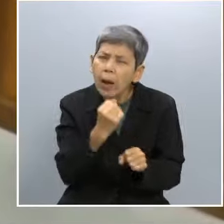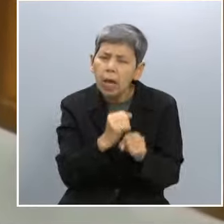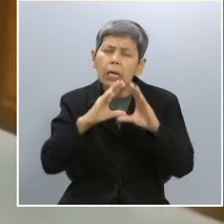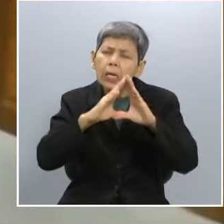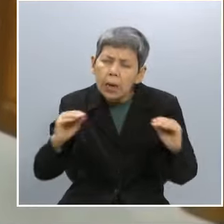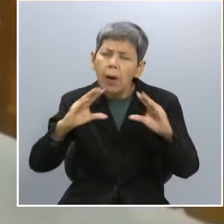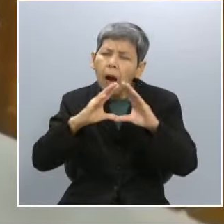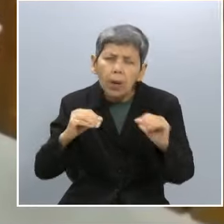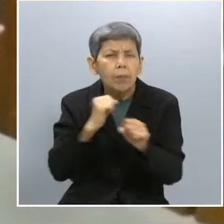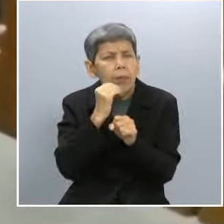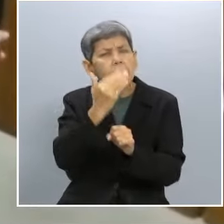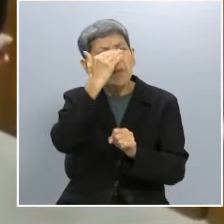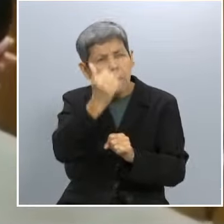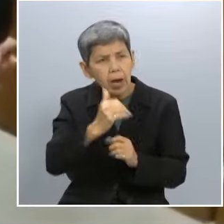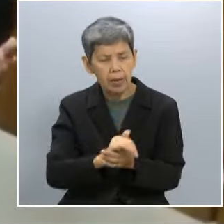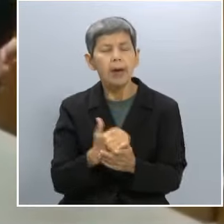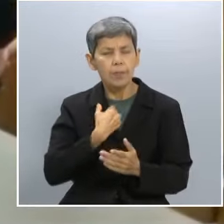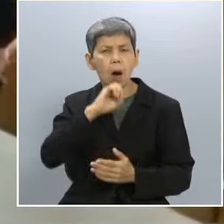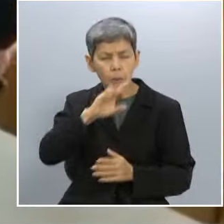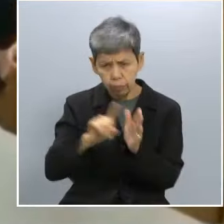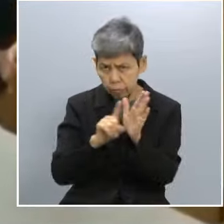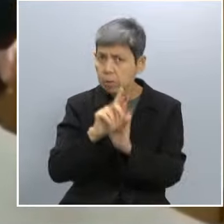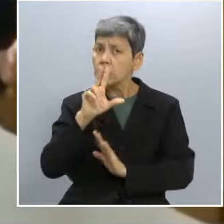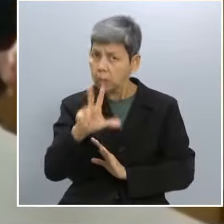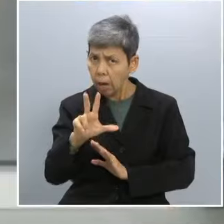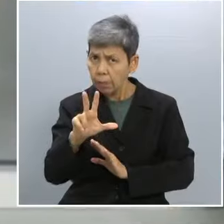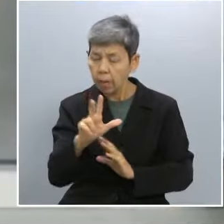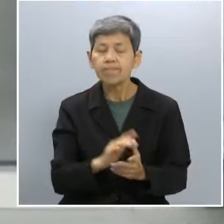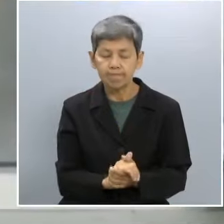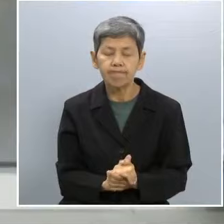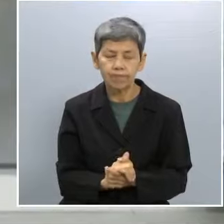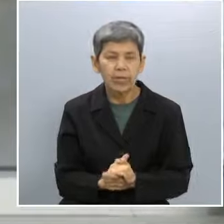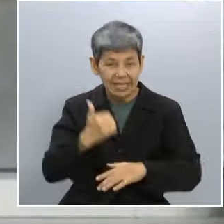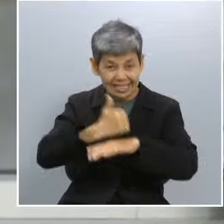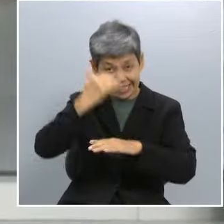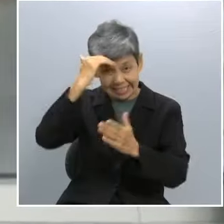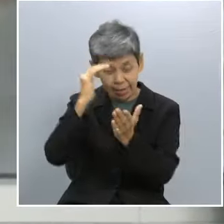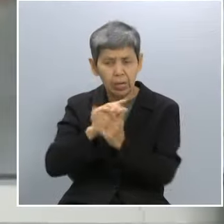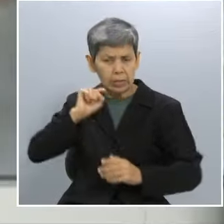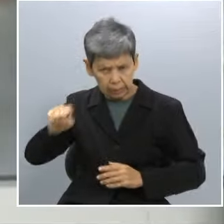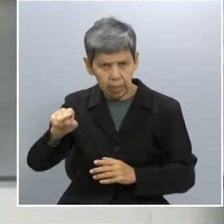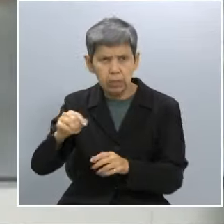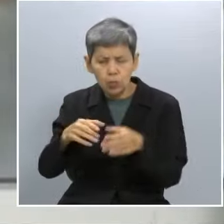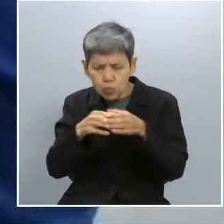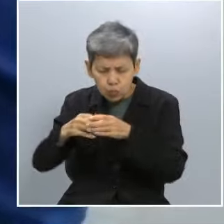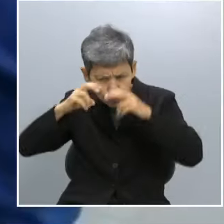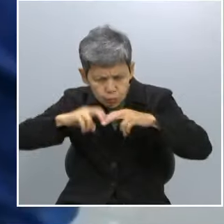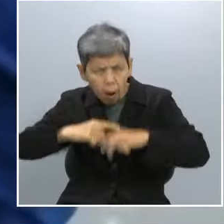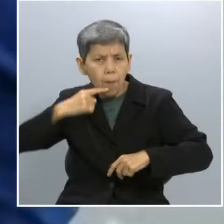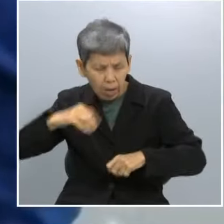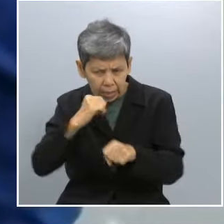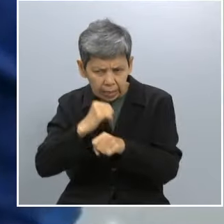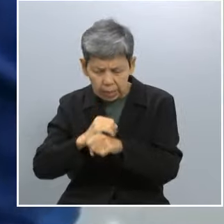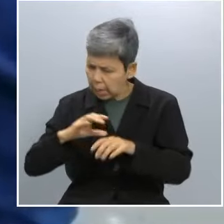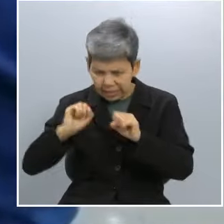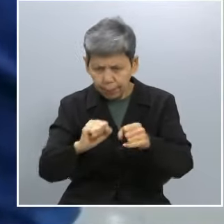นี้ถึงล่าช้ามีการแจ้งความไปแล้ว 3ครั้งล่าสุดผู้กำกับบอกว่าสั่งการให้ชุดสืบลงพื้นที่ไปตาม